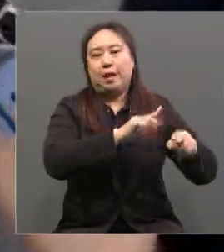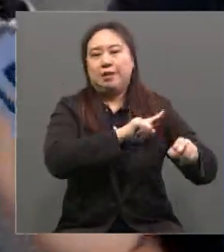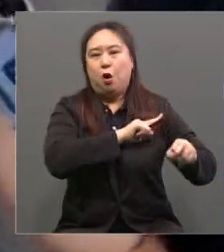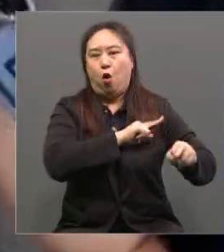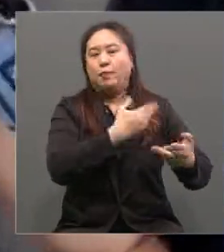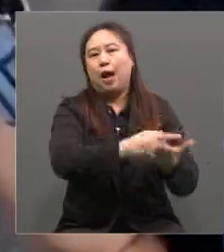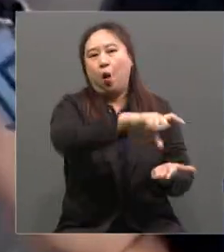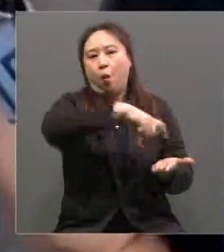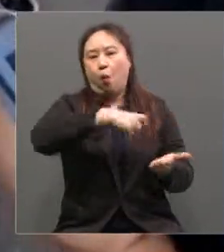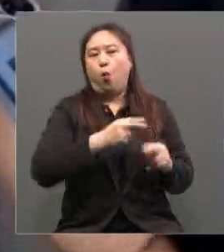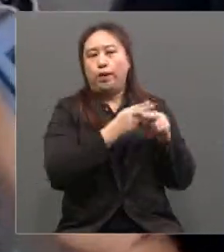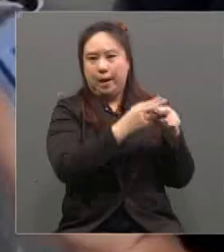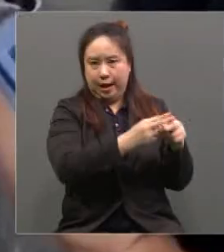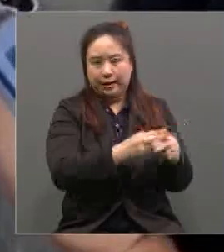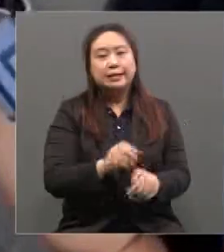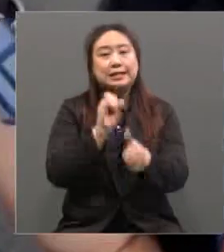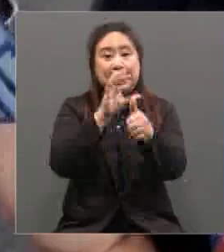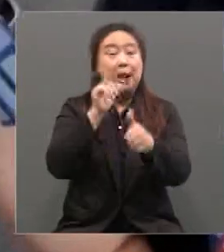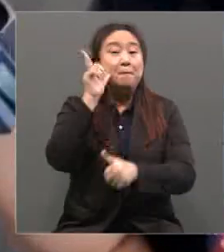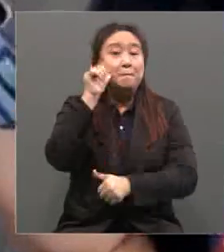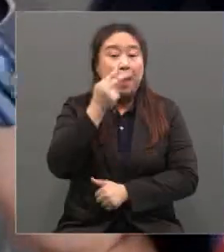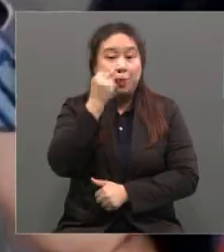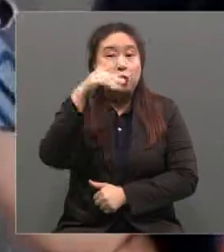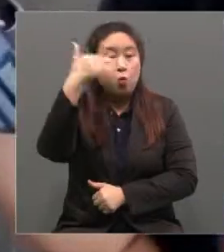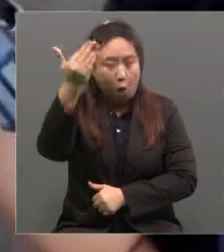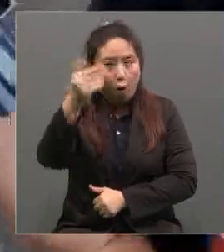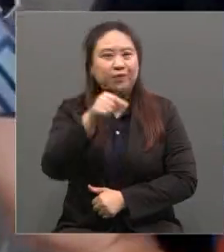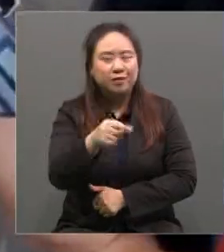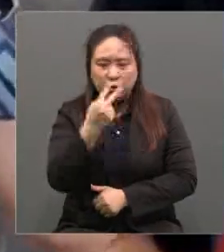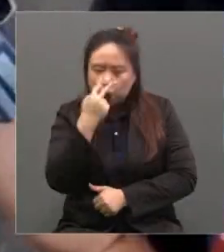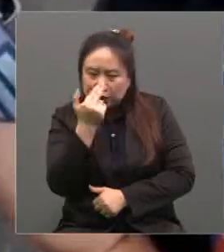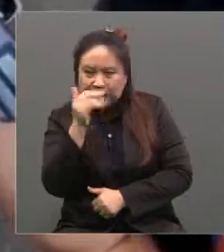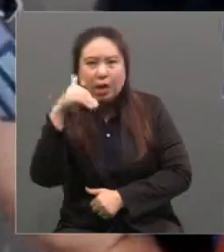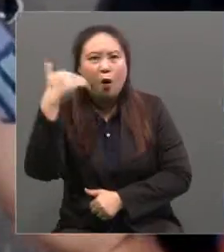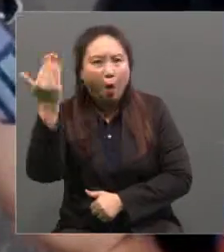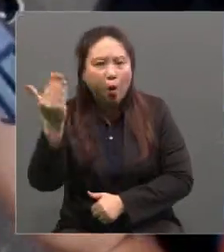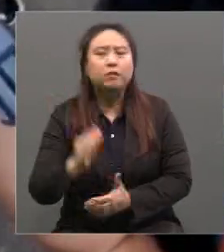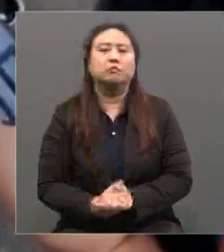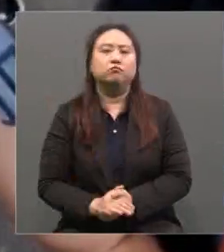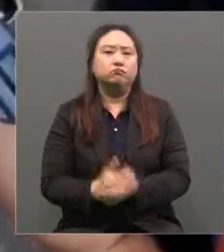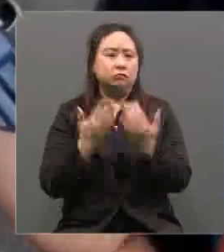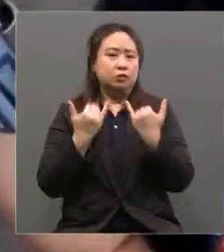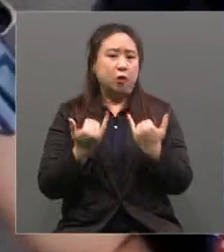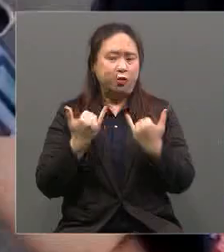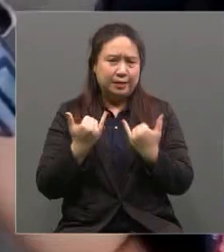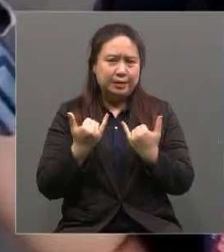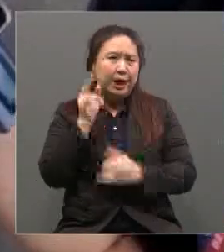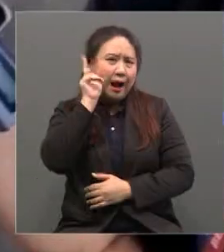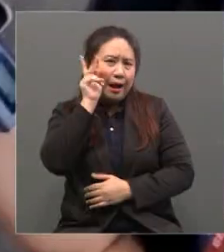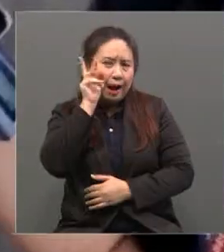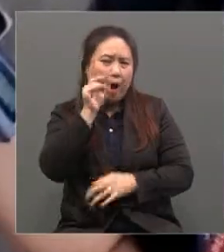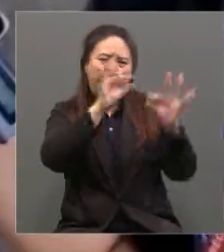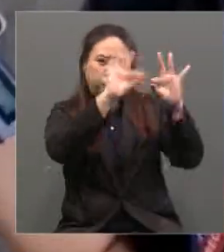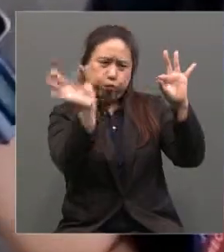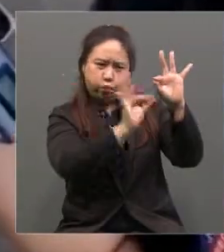อยากแนะนำให้คุณแม่ไปสืบที่มาที่ไปก่อนจะแจ้งความหรือให้ข่าวตอนนี้เนี่ยคุณสันติบอกว่าเพิ่งได้อ่านแต่